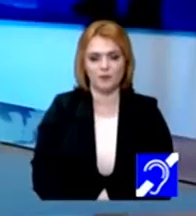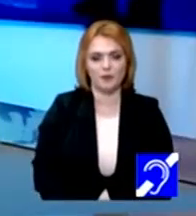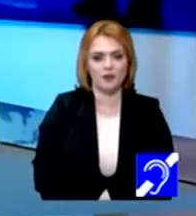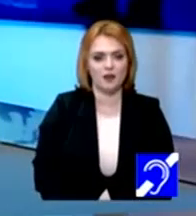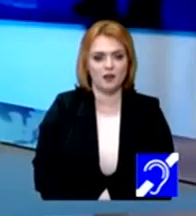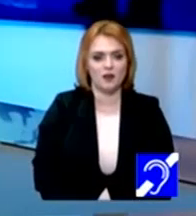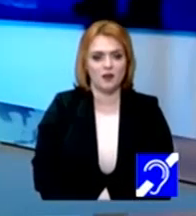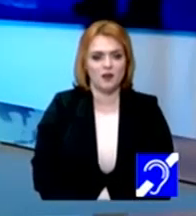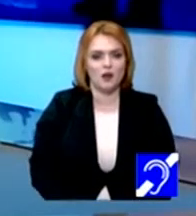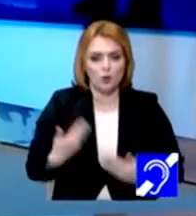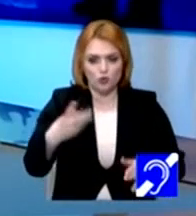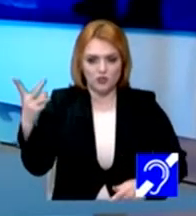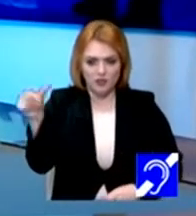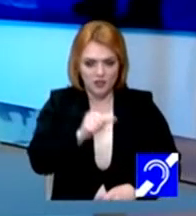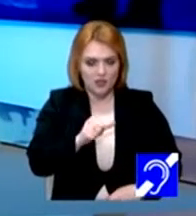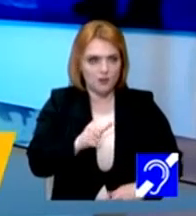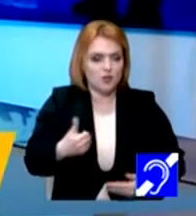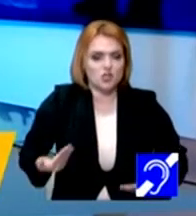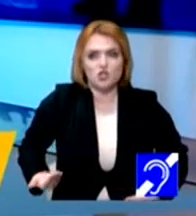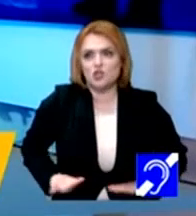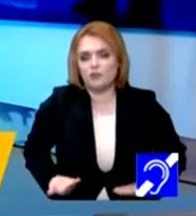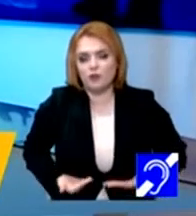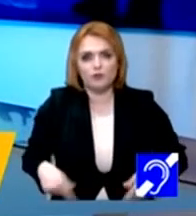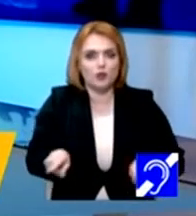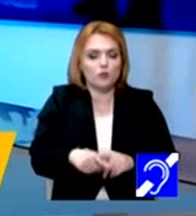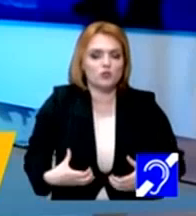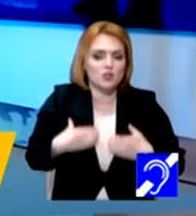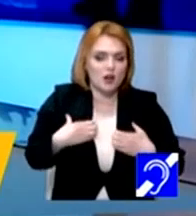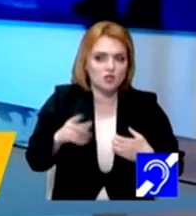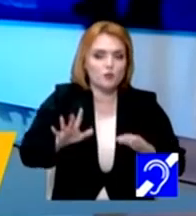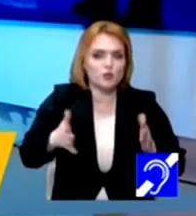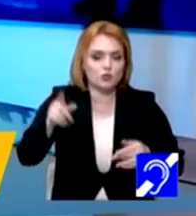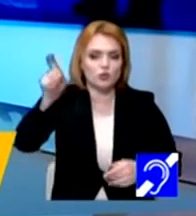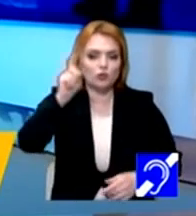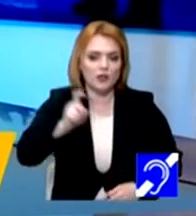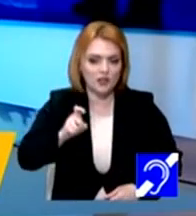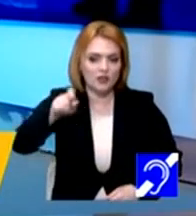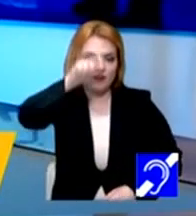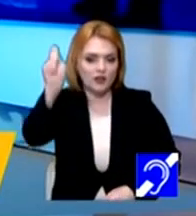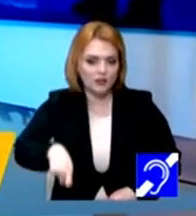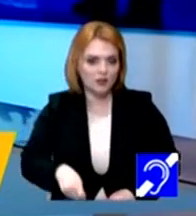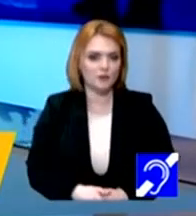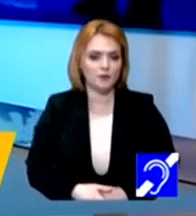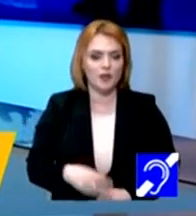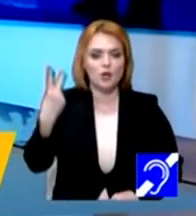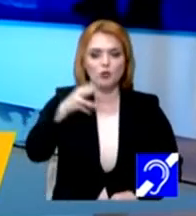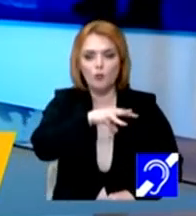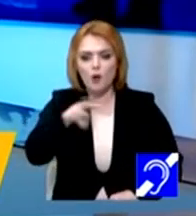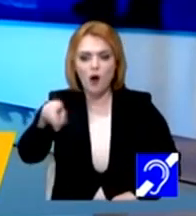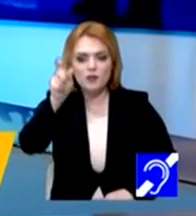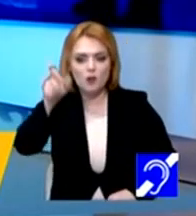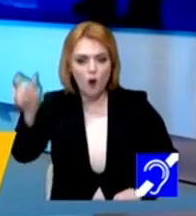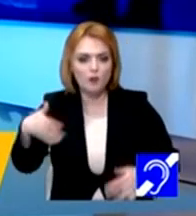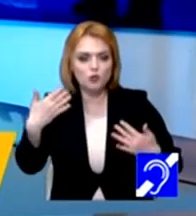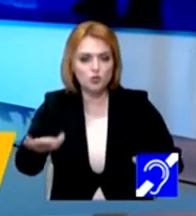De mai bine de două săptămâni trăim cu spaima războiului din Ucraina. Potrivit Organizației Națiunilor Unite, peste 2 milioane de oameni